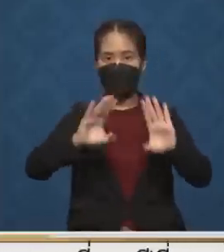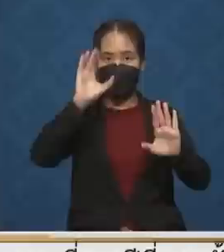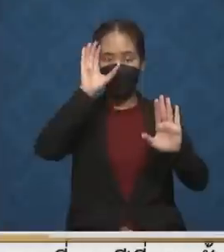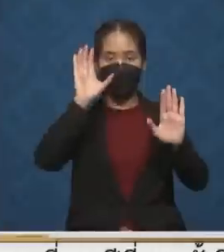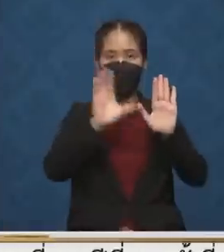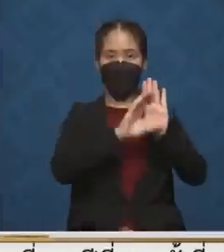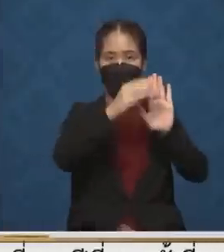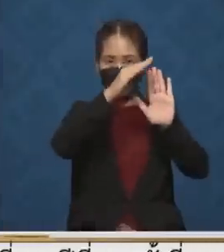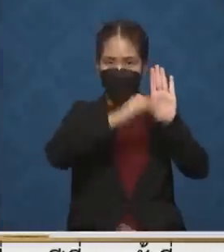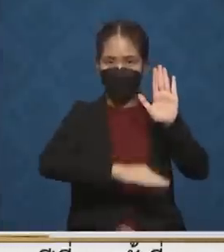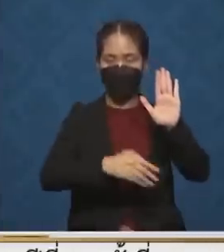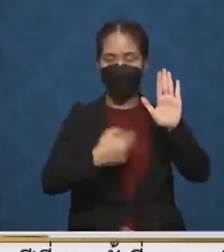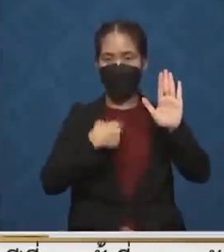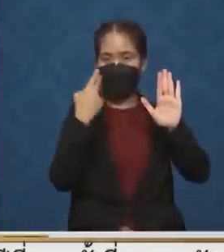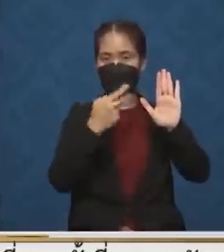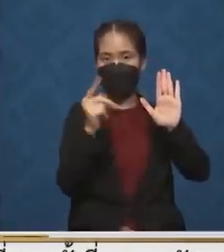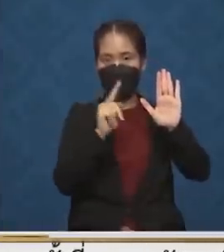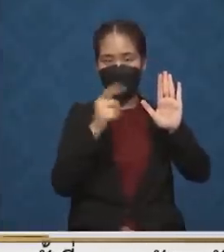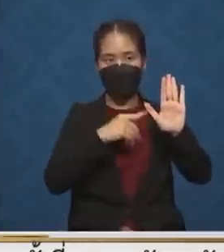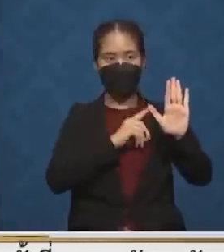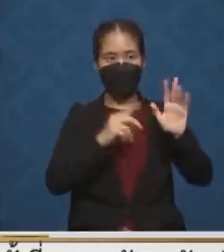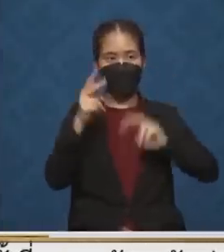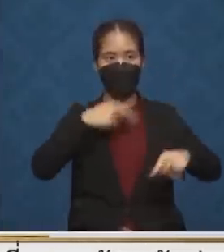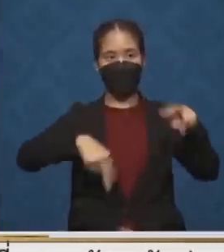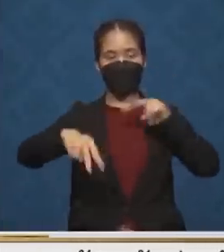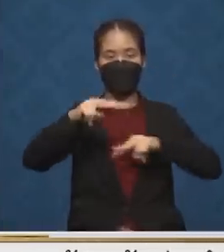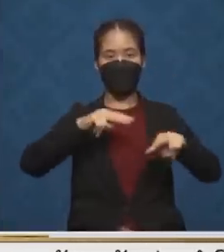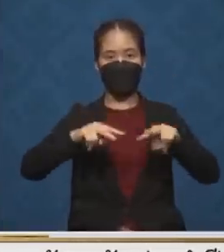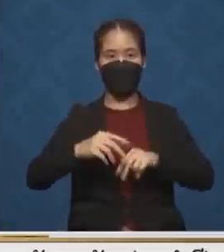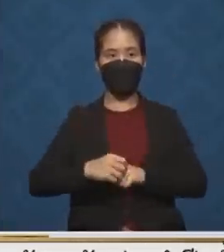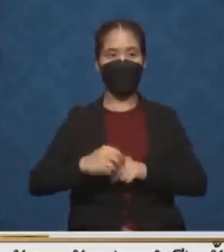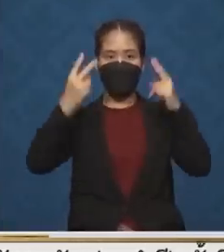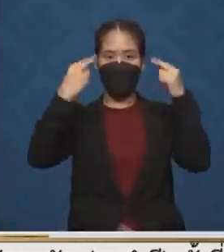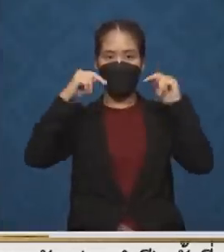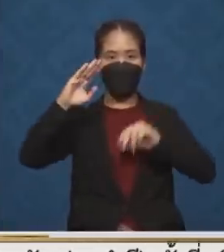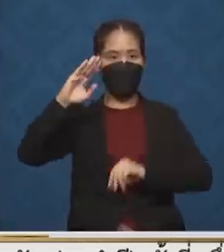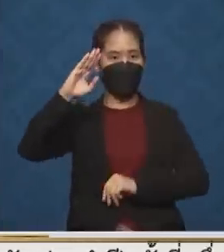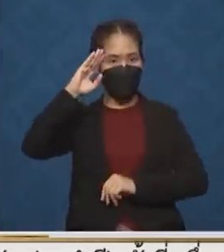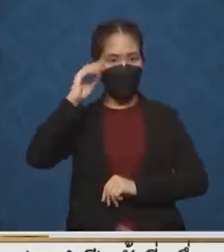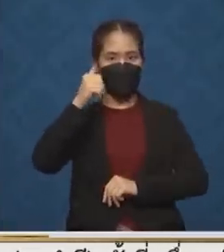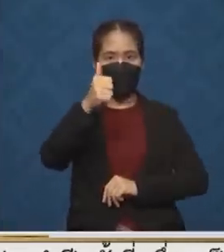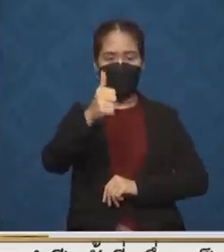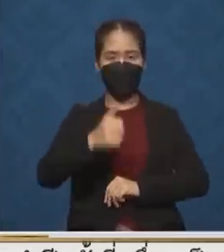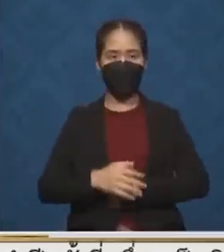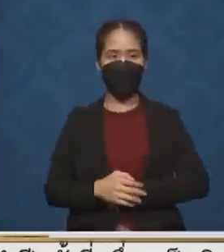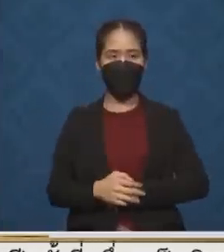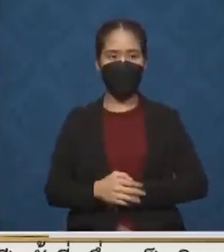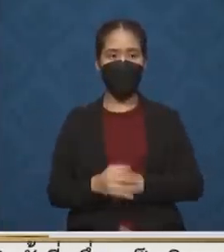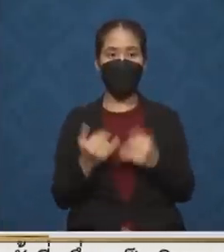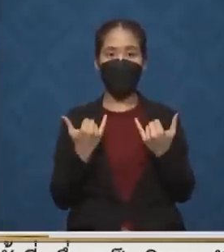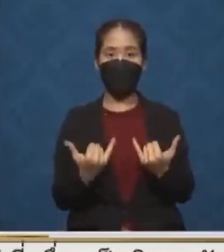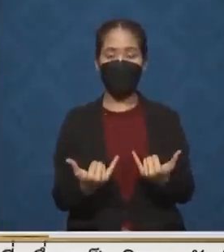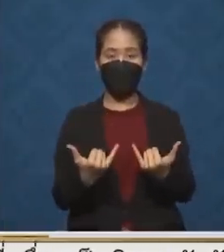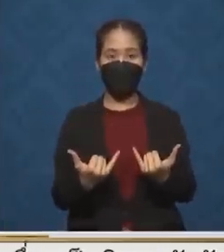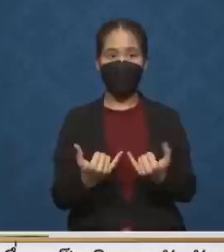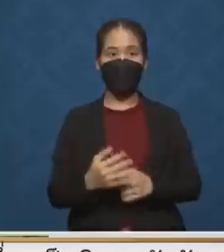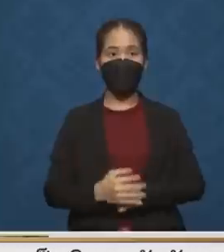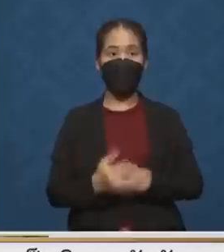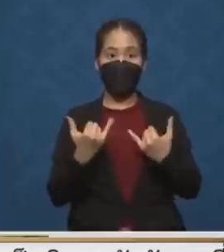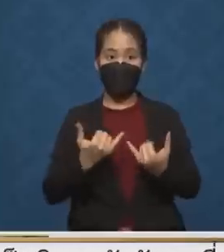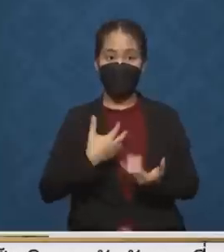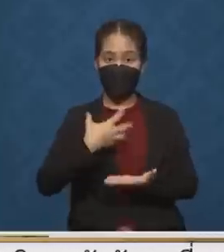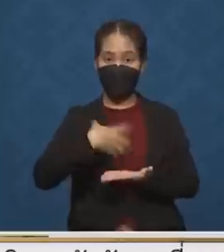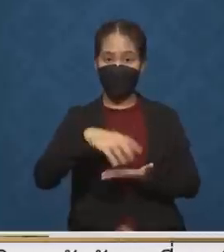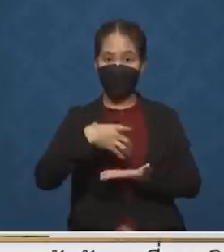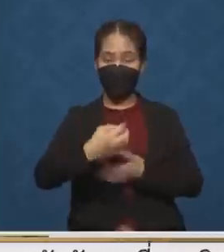ันจึงทำให้สามารถดูแร positively ปอง ผ้ folder communitiesอย่างเต็ที่ และวันนี้ที่เรากำลงจะบอก